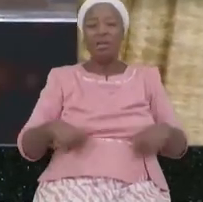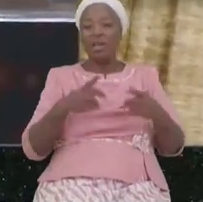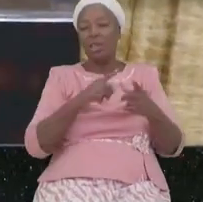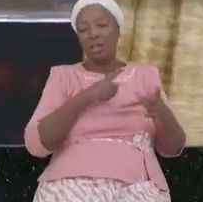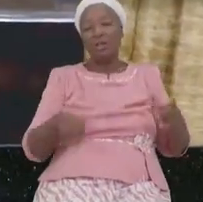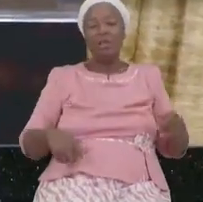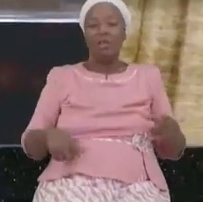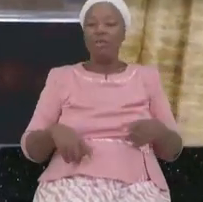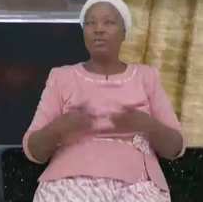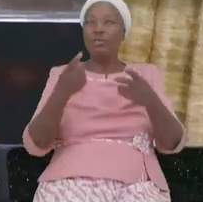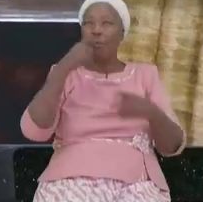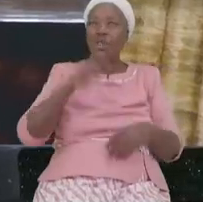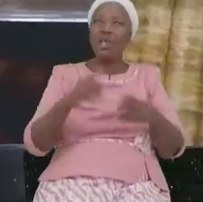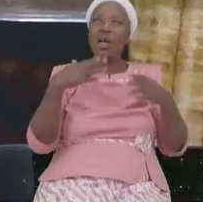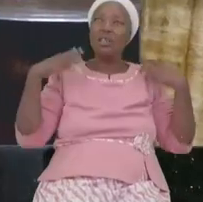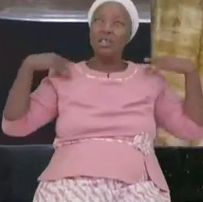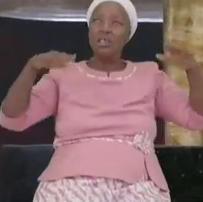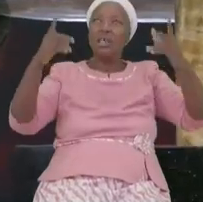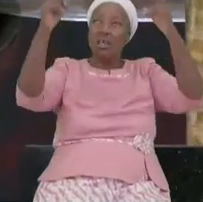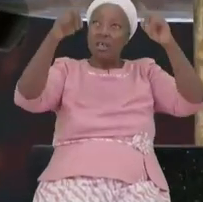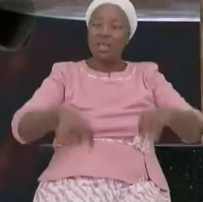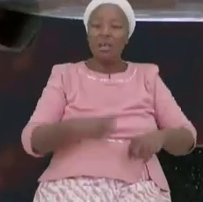est venu et a ôté